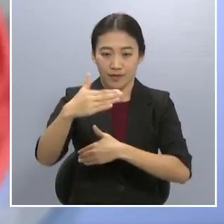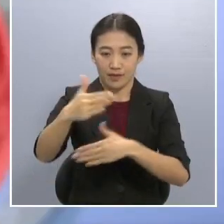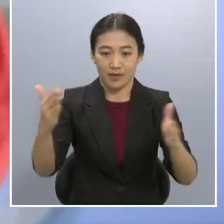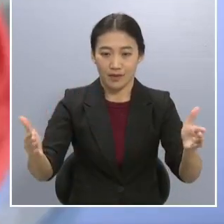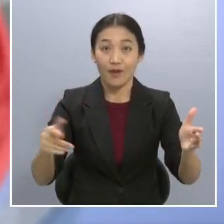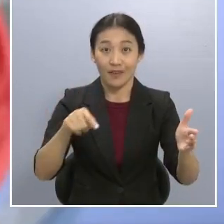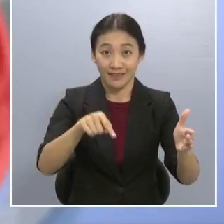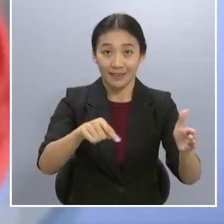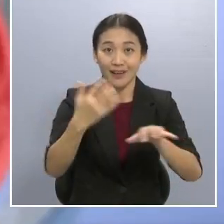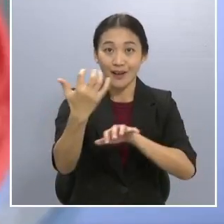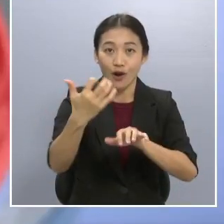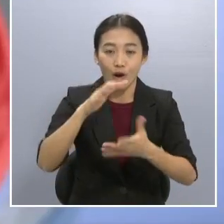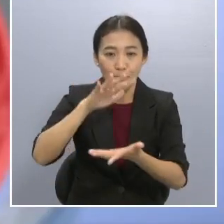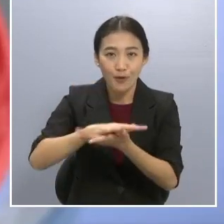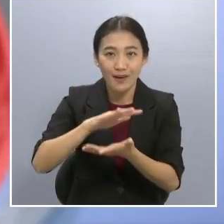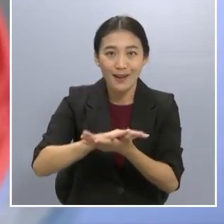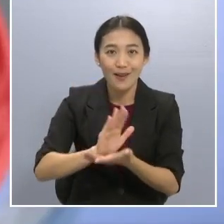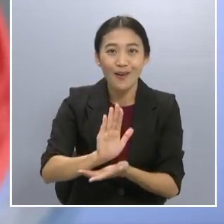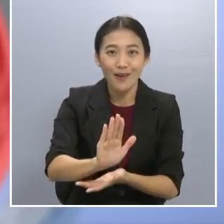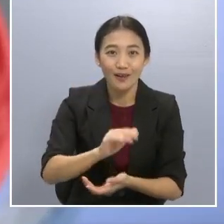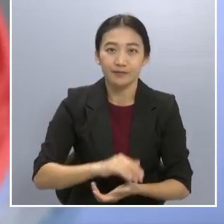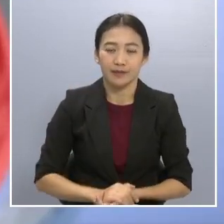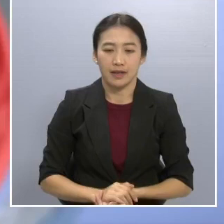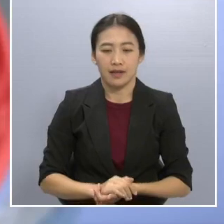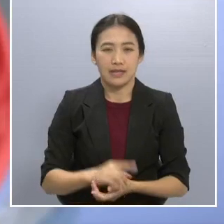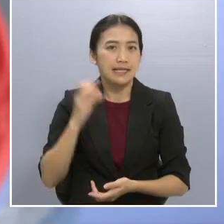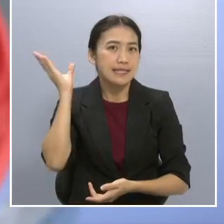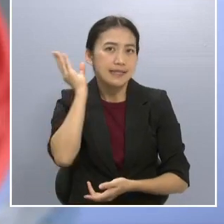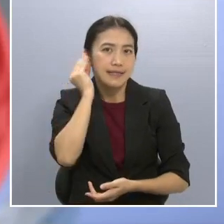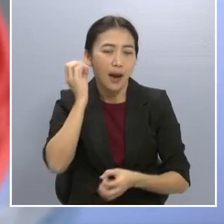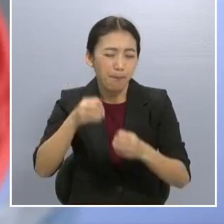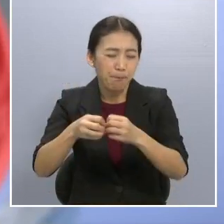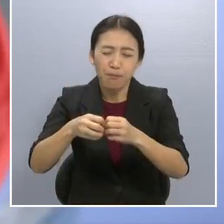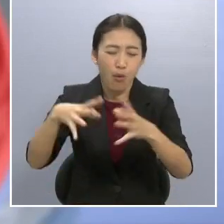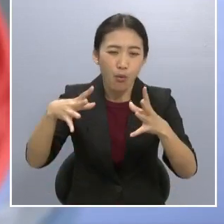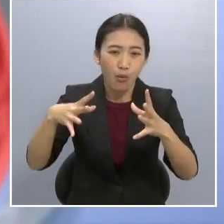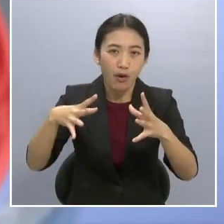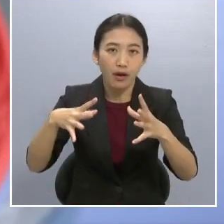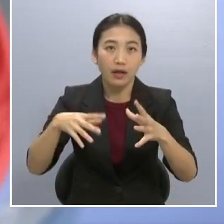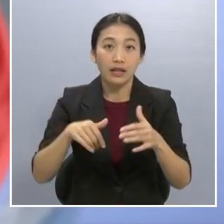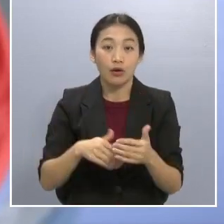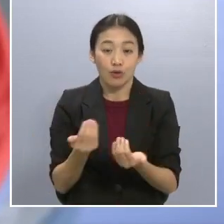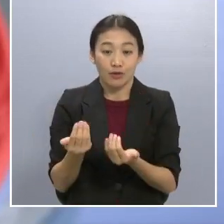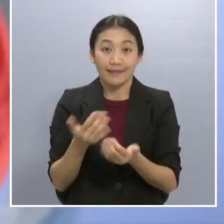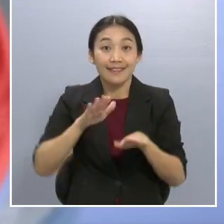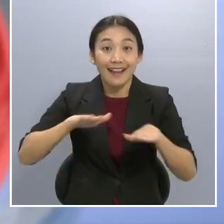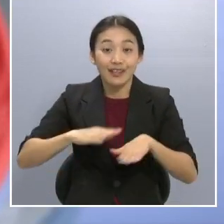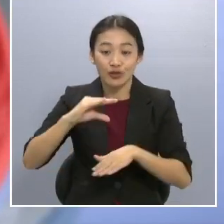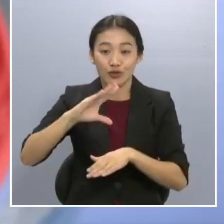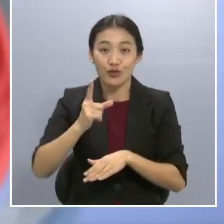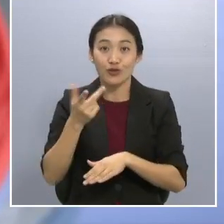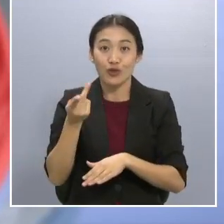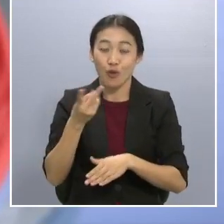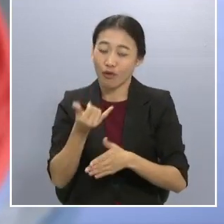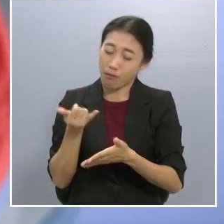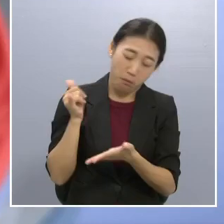มาแล้วน้องโชคเนี่ยล้มลงไปแล้วมีเลือดอาบแล้วน้องโชคเสียชีวิตนะฮะตอนหลังมีการสืบส